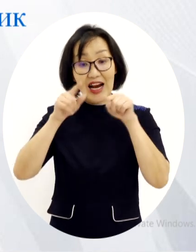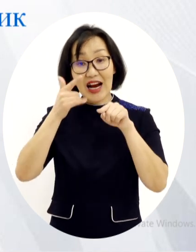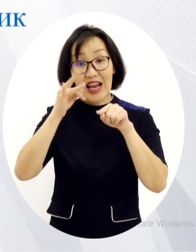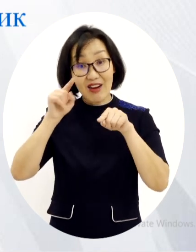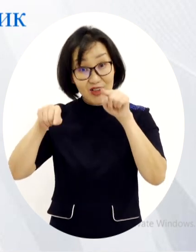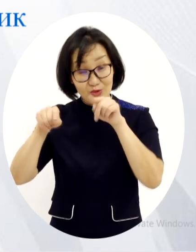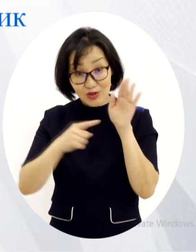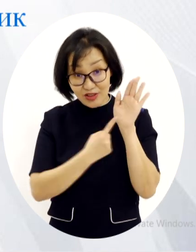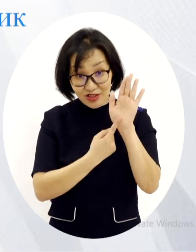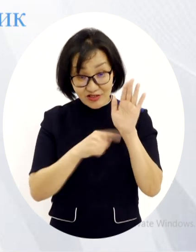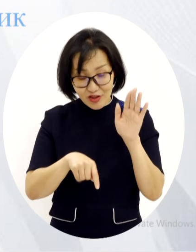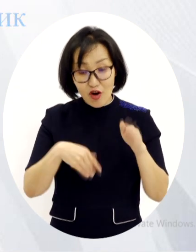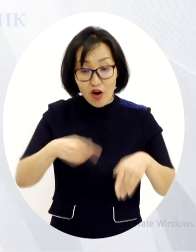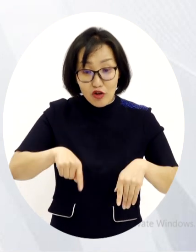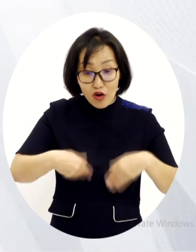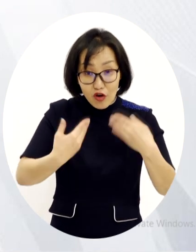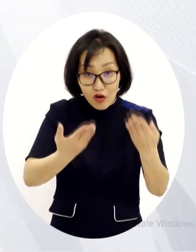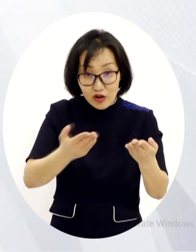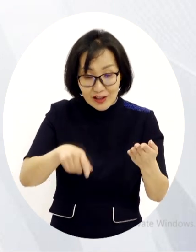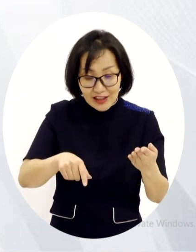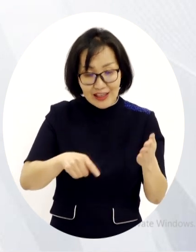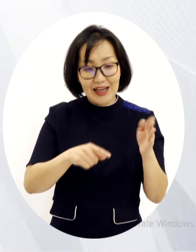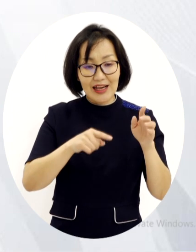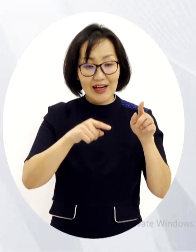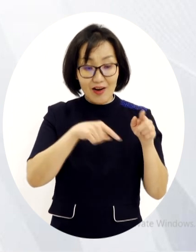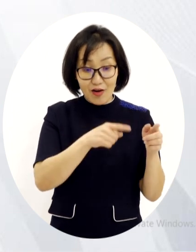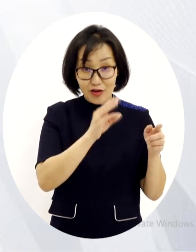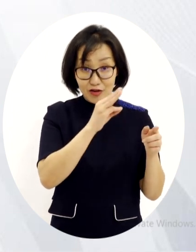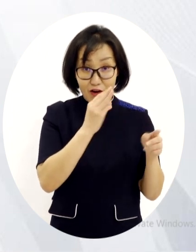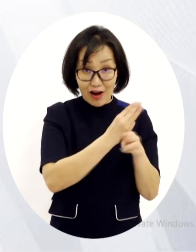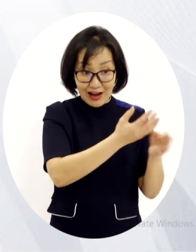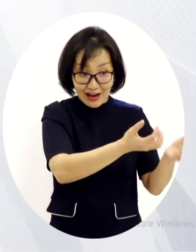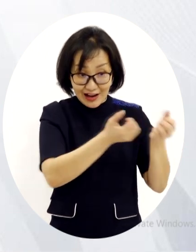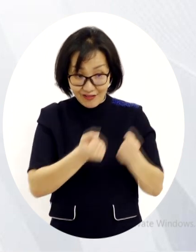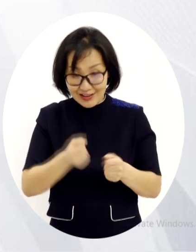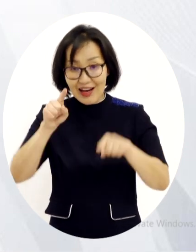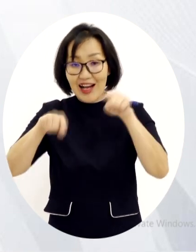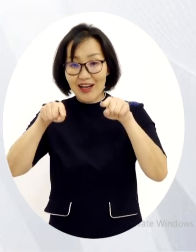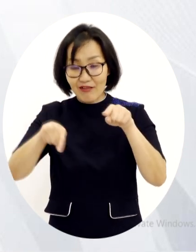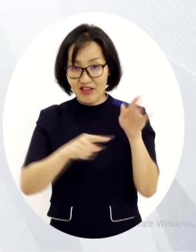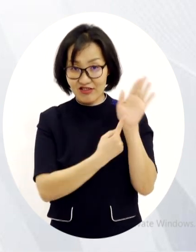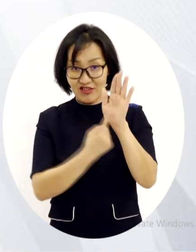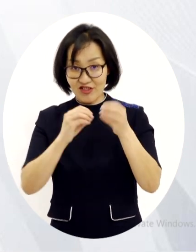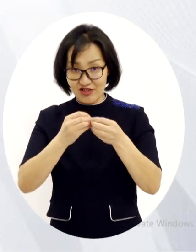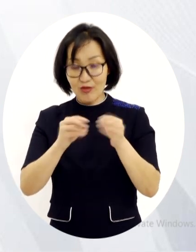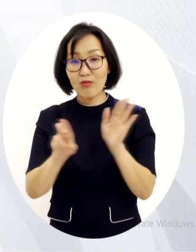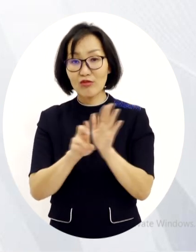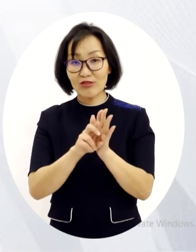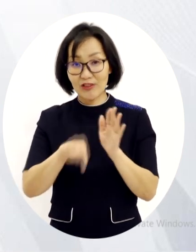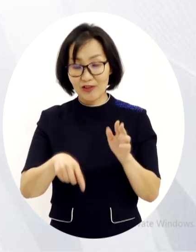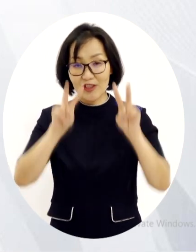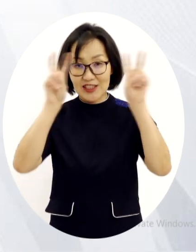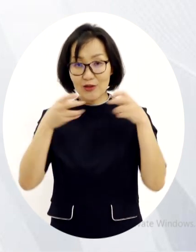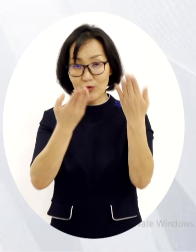Тэгвэл бидний өнөөдөр үзэх гэж байгаа хичээл маань өгөгдлийг графикаар дүрсэлж болдгийг мэдэж авах нь. Графикаар